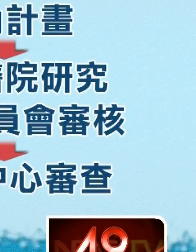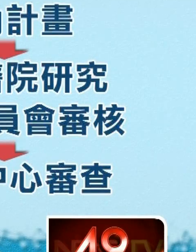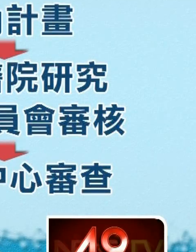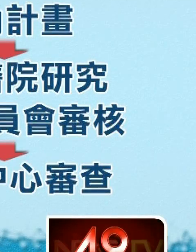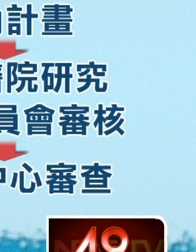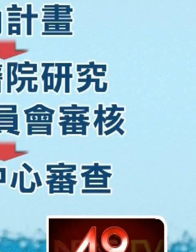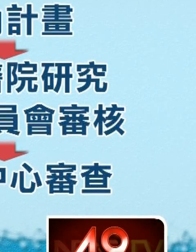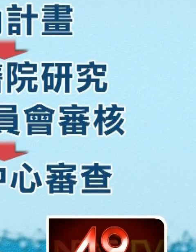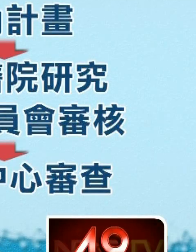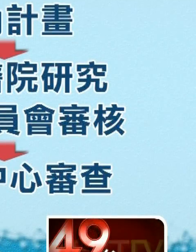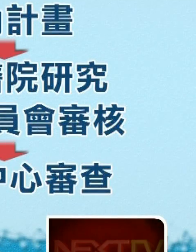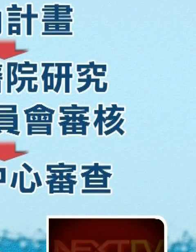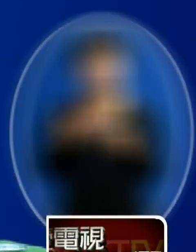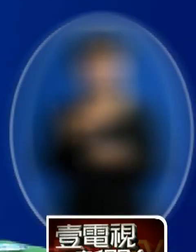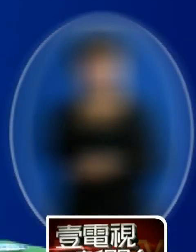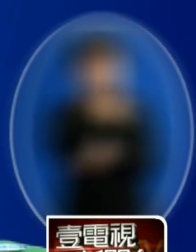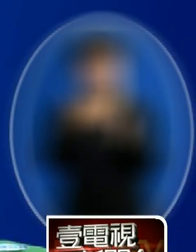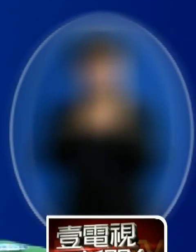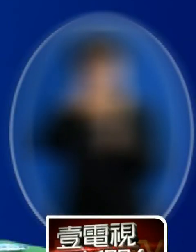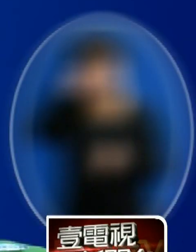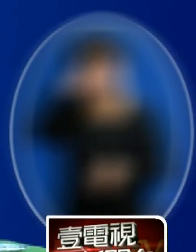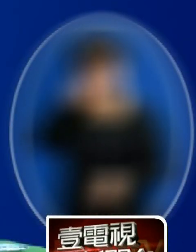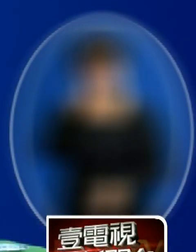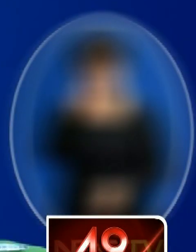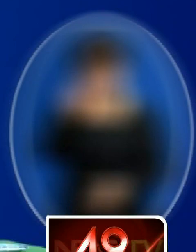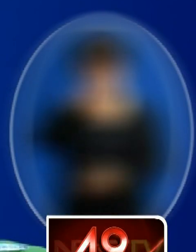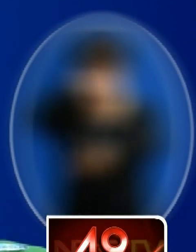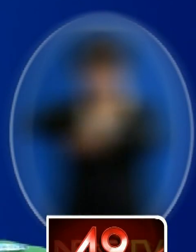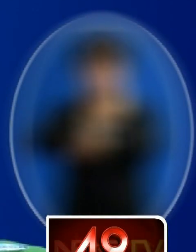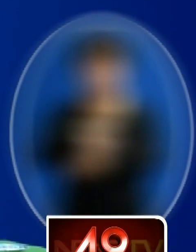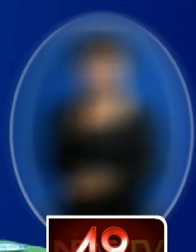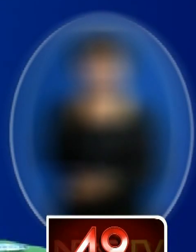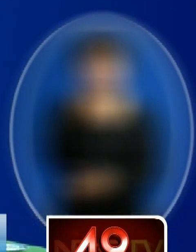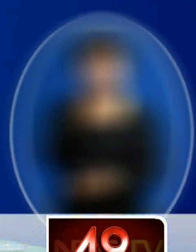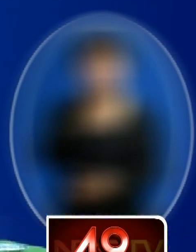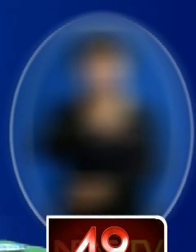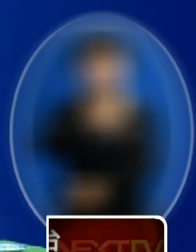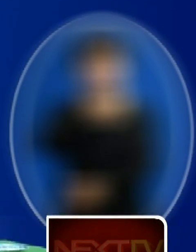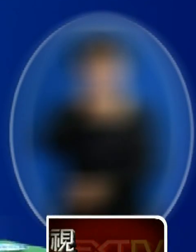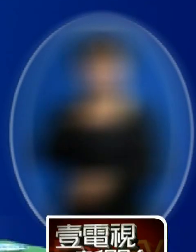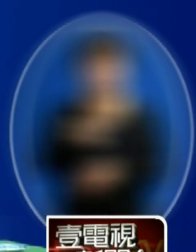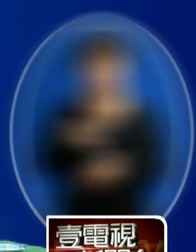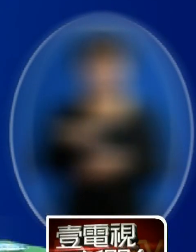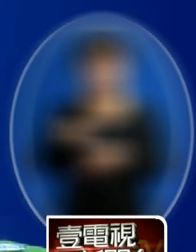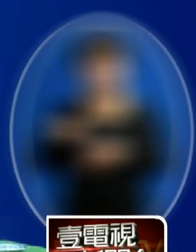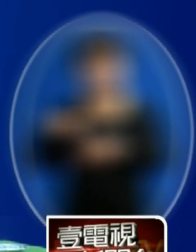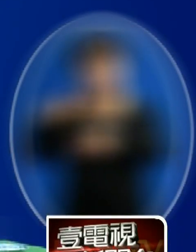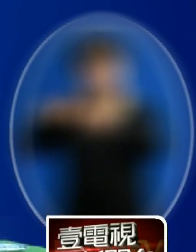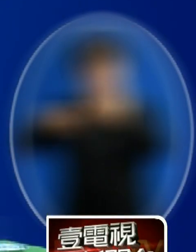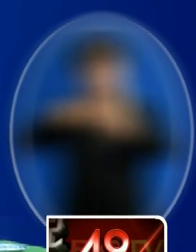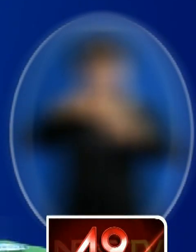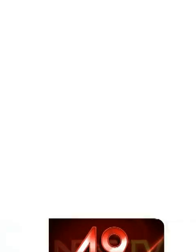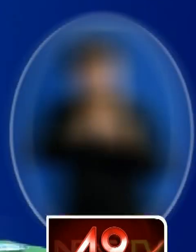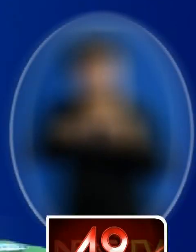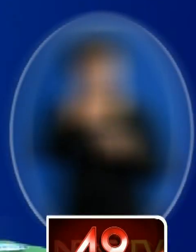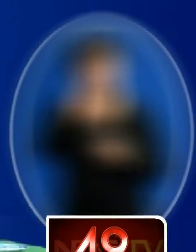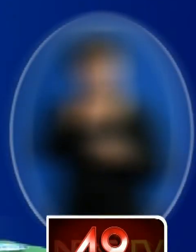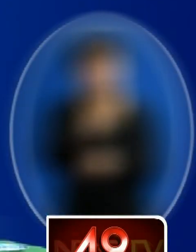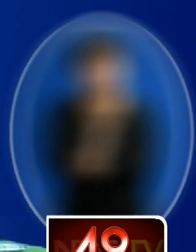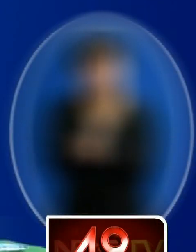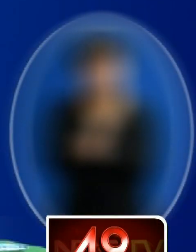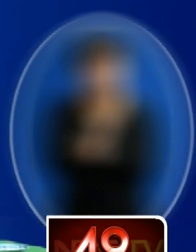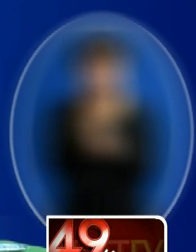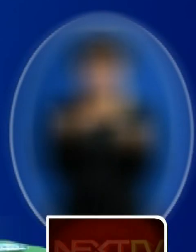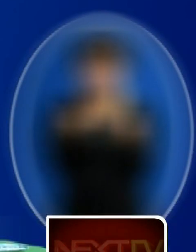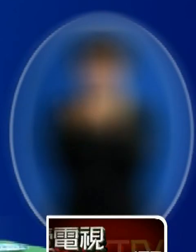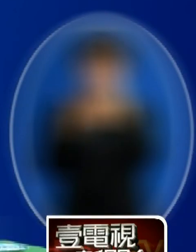送指挥中心审查。 有的时候你如果说万一莫德纳疫苗缺货很厉害，是不是可以混打 BNT， 总是要有